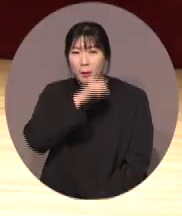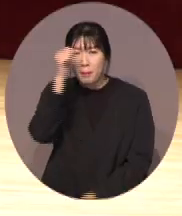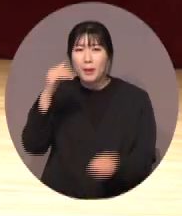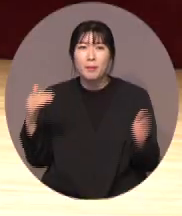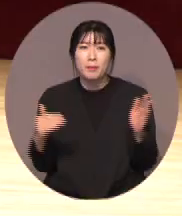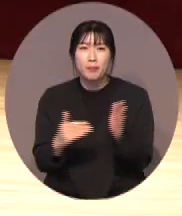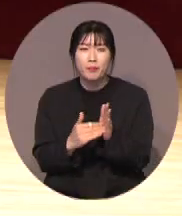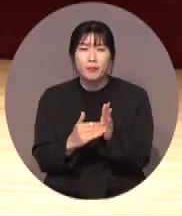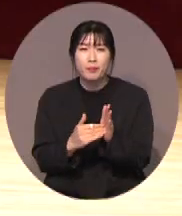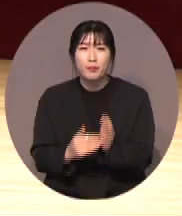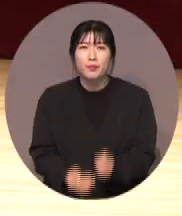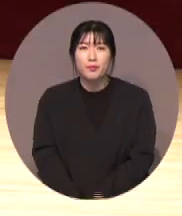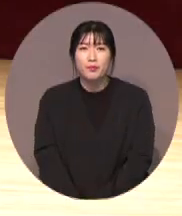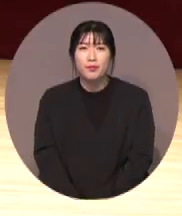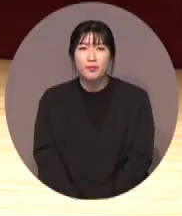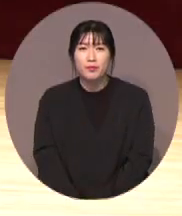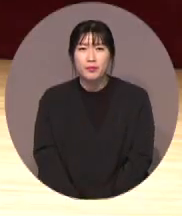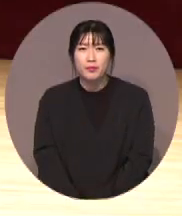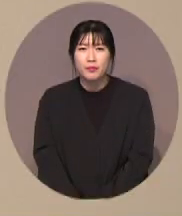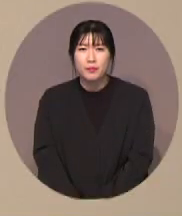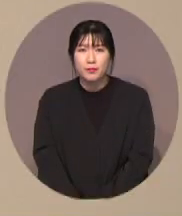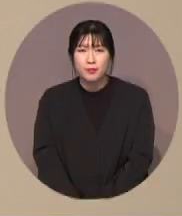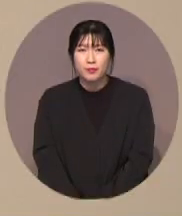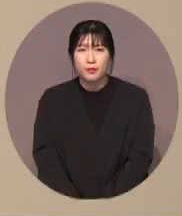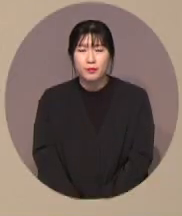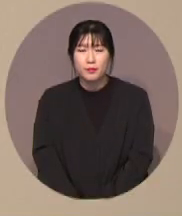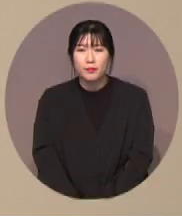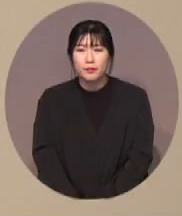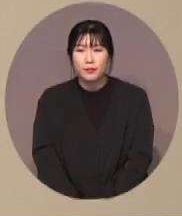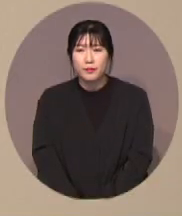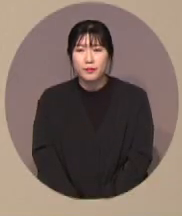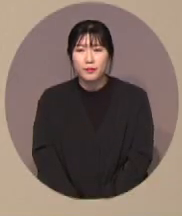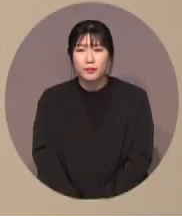김영범 후보가 각각 당선됐습니다. MBC 뉴스 김지혜입니다.